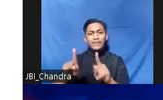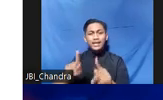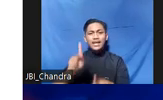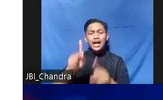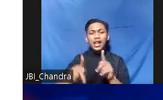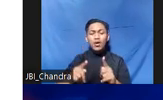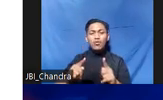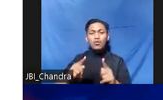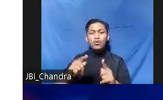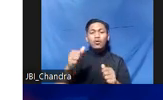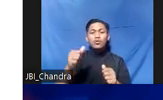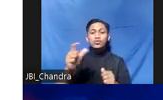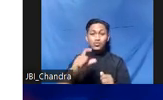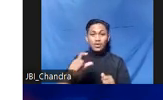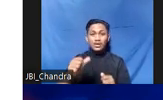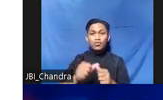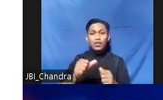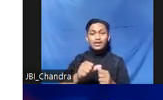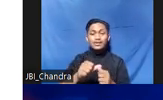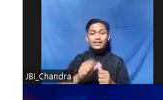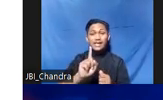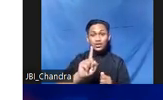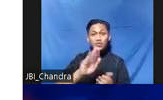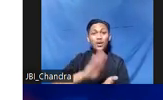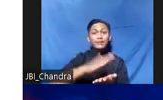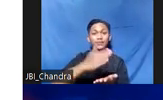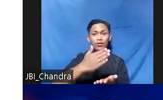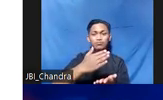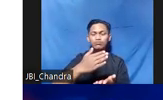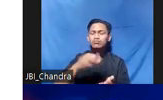tidak perlu juga membuat akun jadi sifatnya opsional